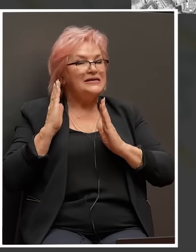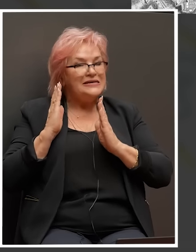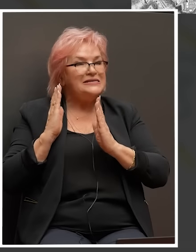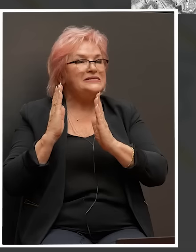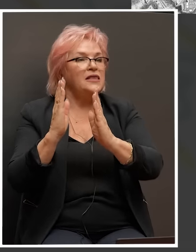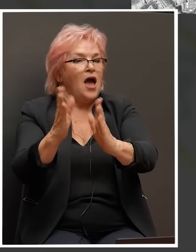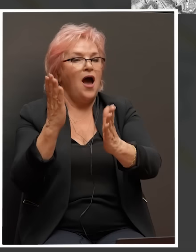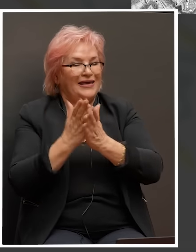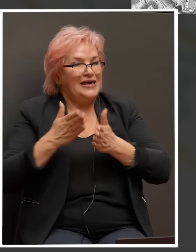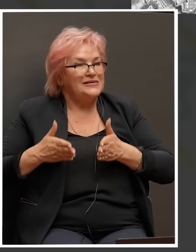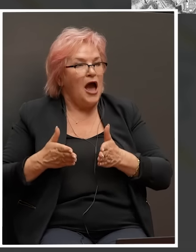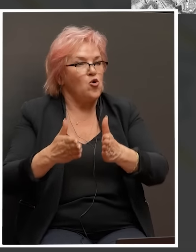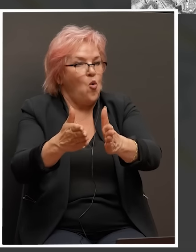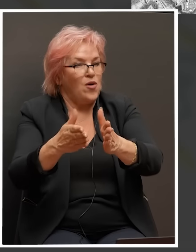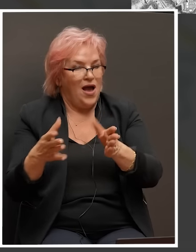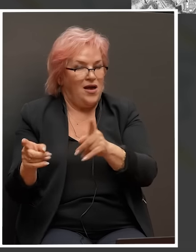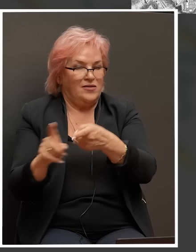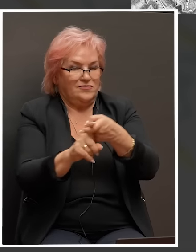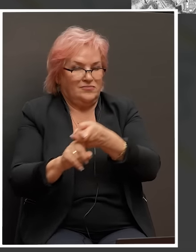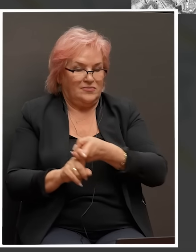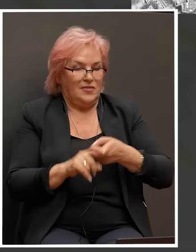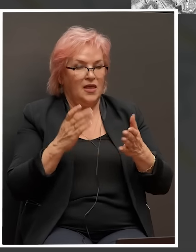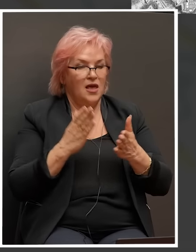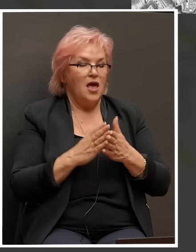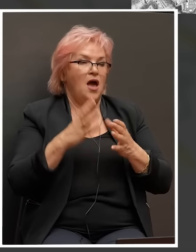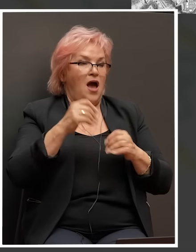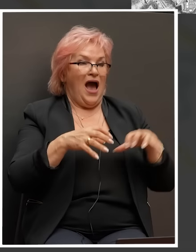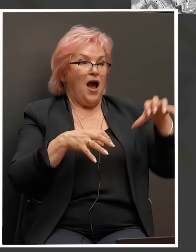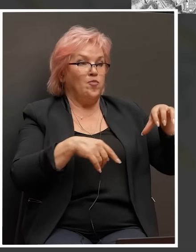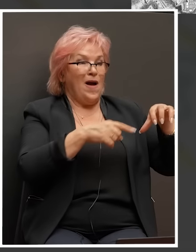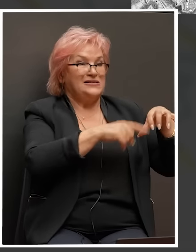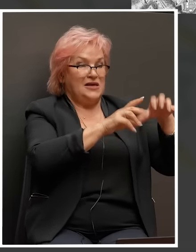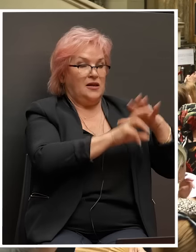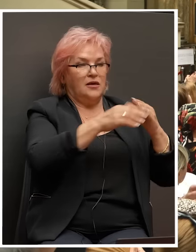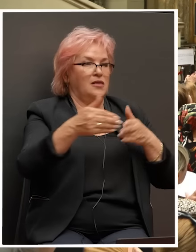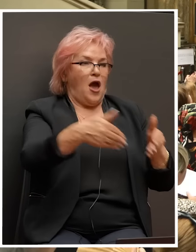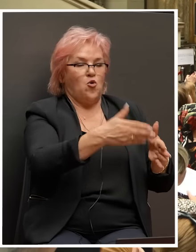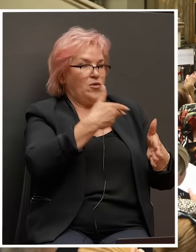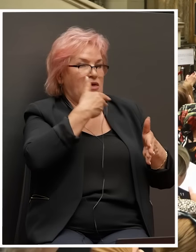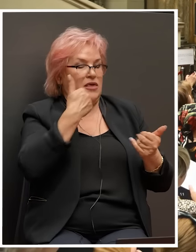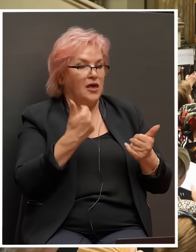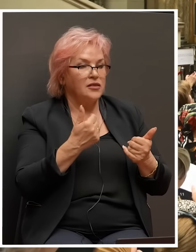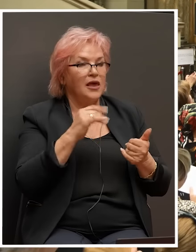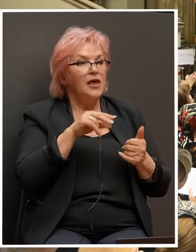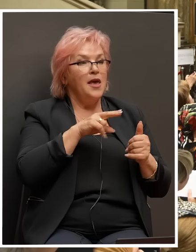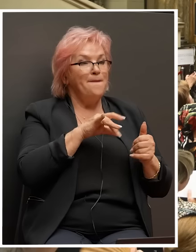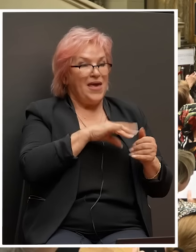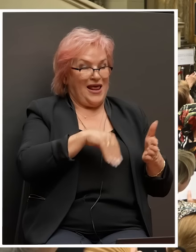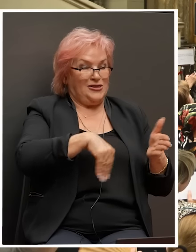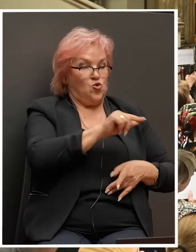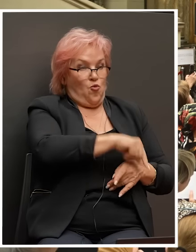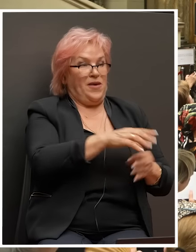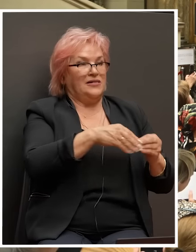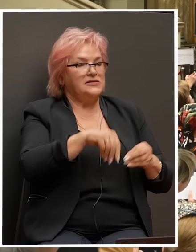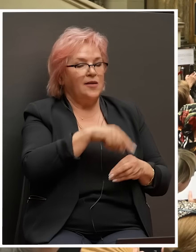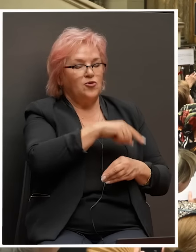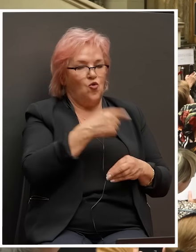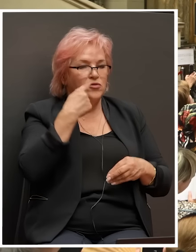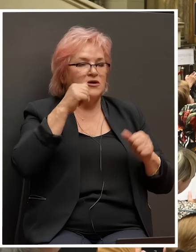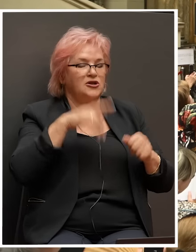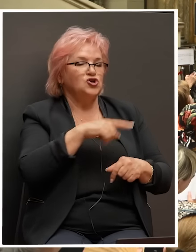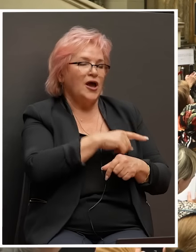стены идет дорога, к базилике дороги просто нет. И поскольку Перетти купил там землю, он решает